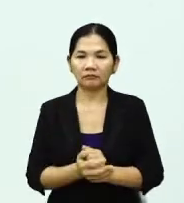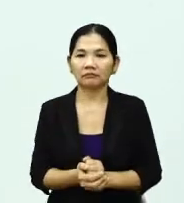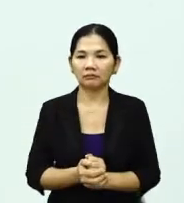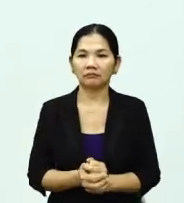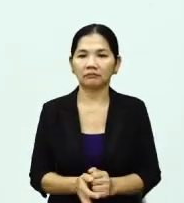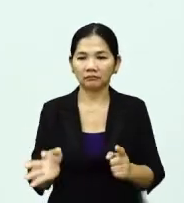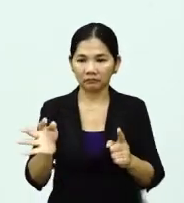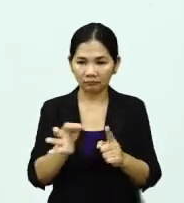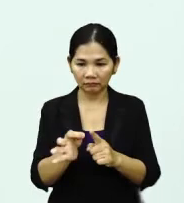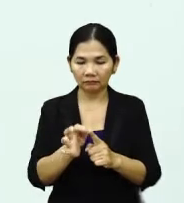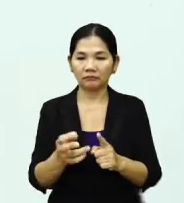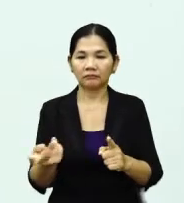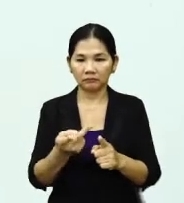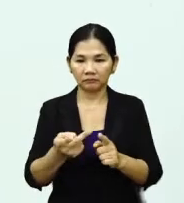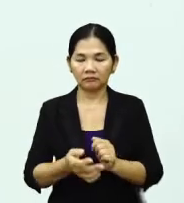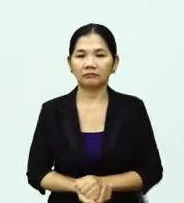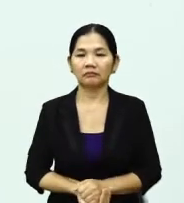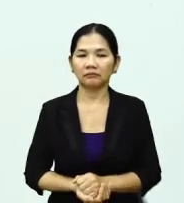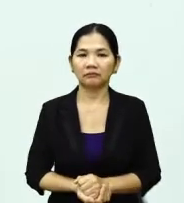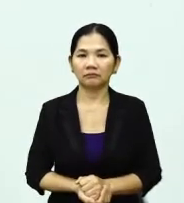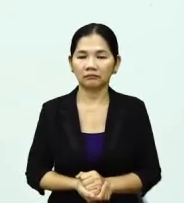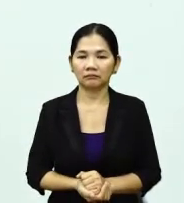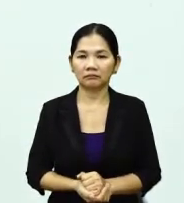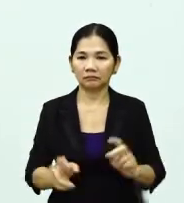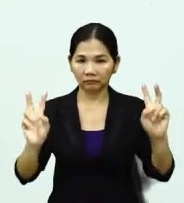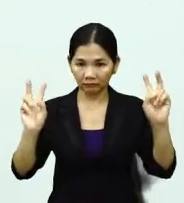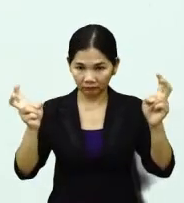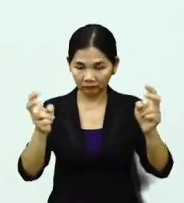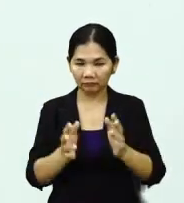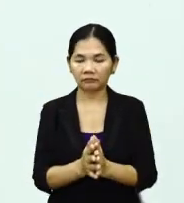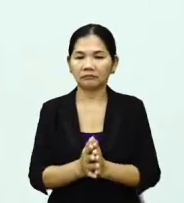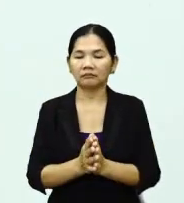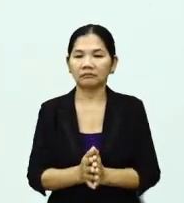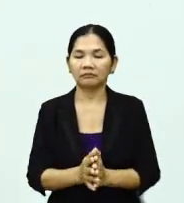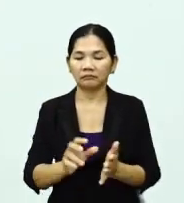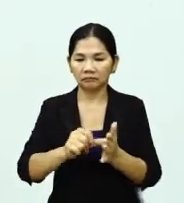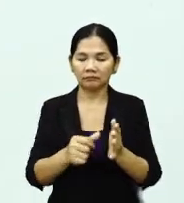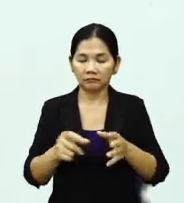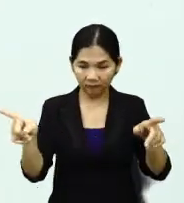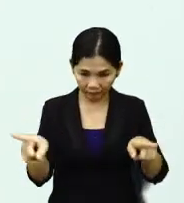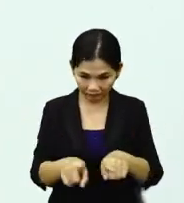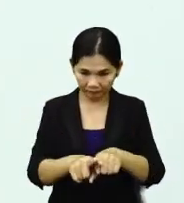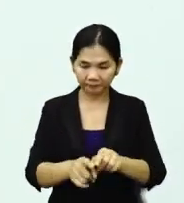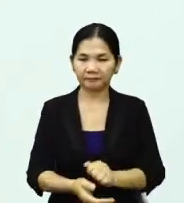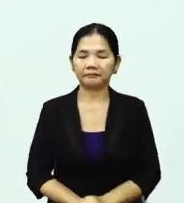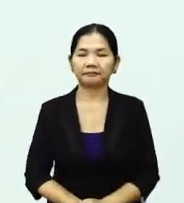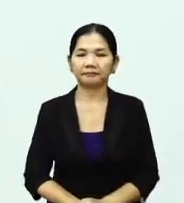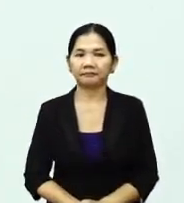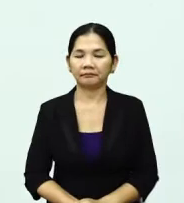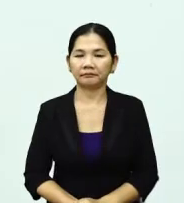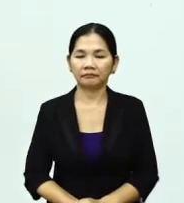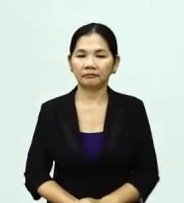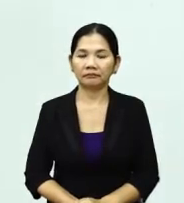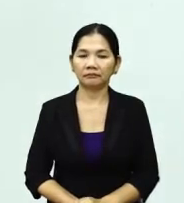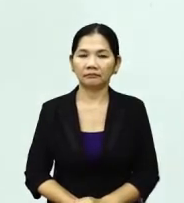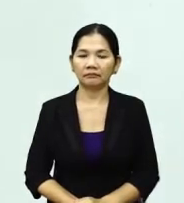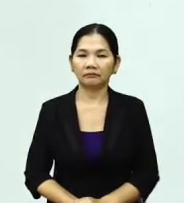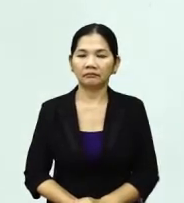quá chẳng ạ sạp. Hai con ba vùng vùng của chọn khẳng mốc đã tha bị nấy đầu chà này đôi nó bị ấy có